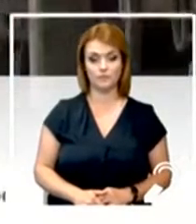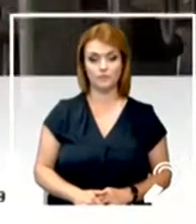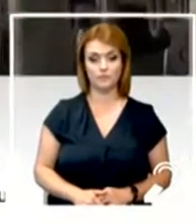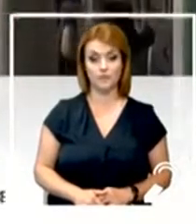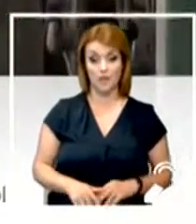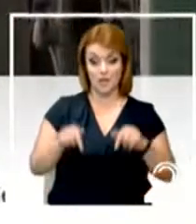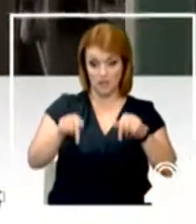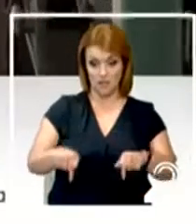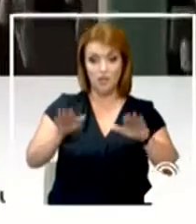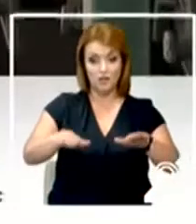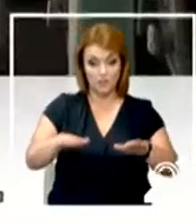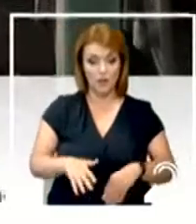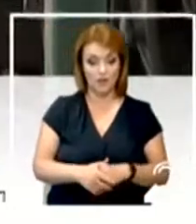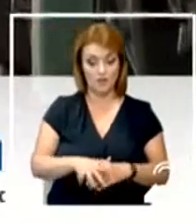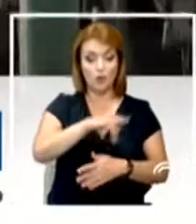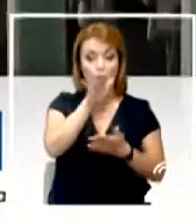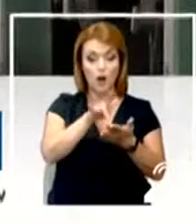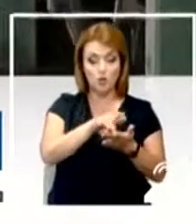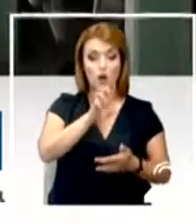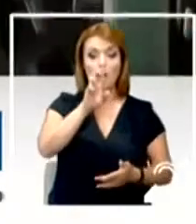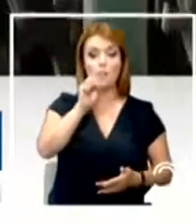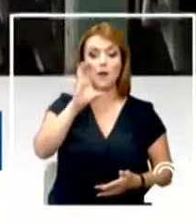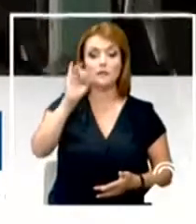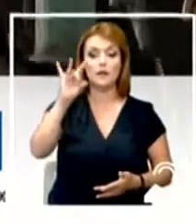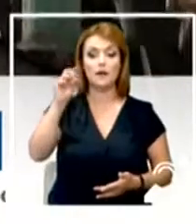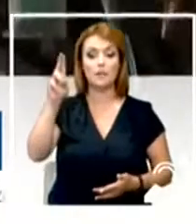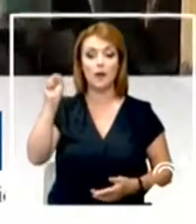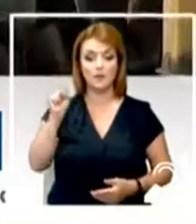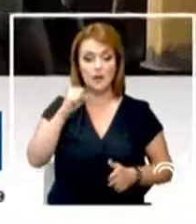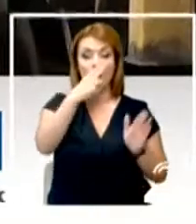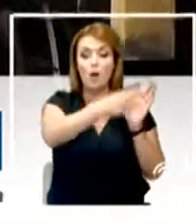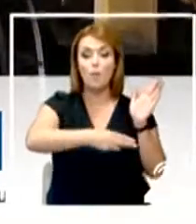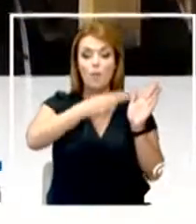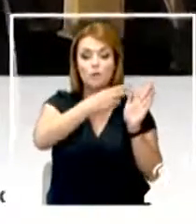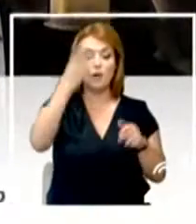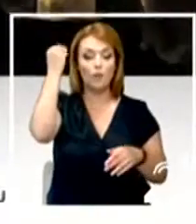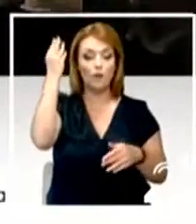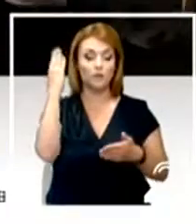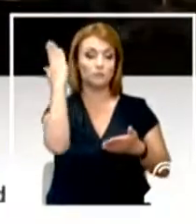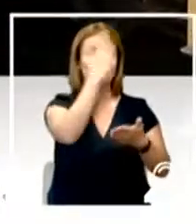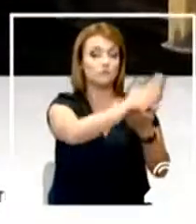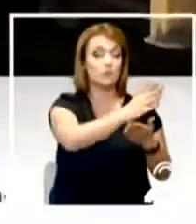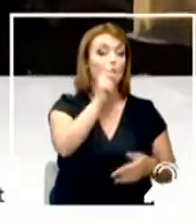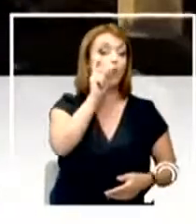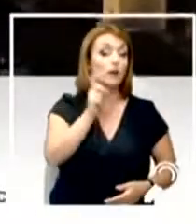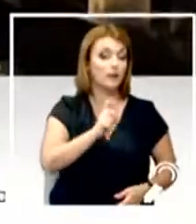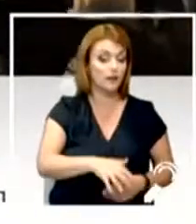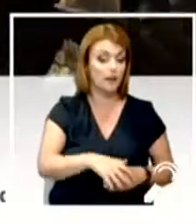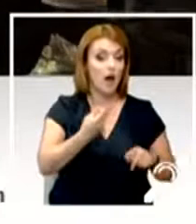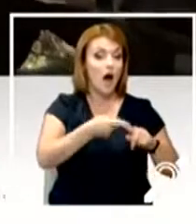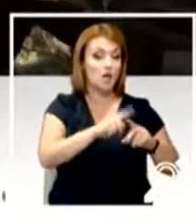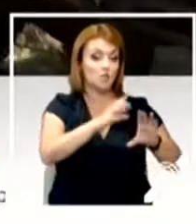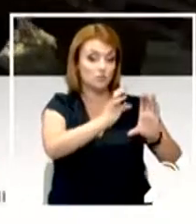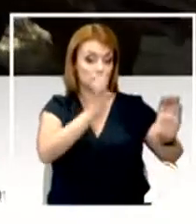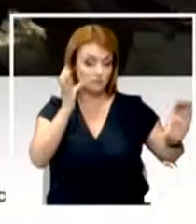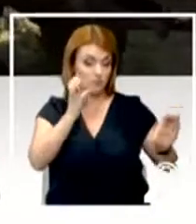De aici, din gara Basarabeasca, Republica Moldova, va porni trenul Marfar spre Berezino, Ucraina. Tronsonul